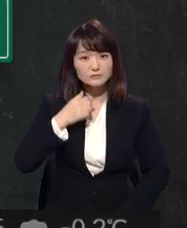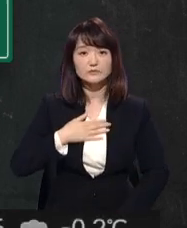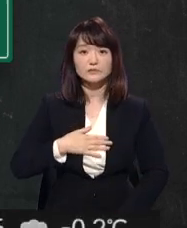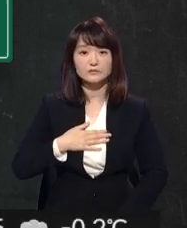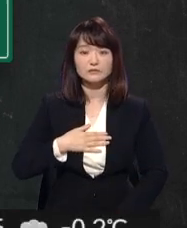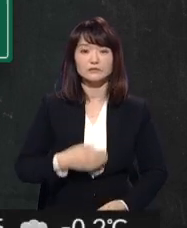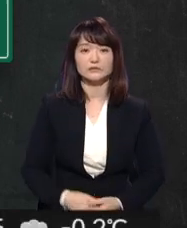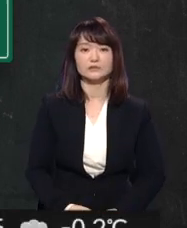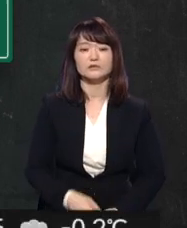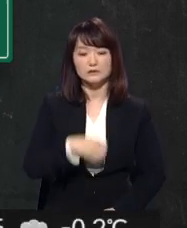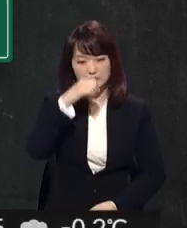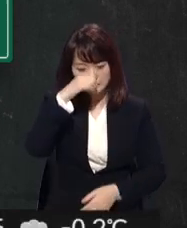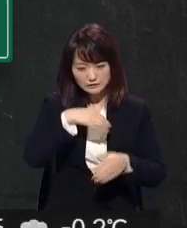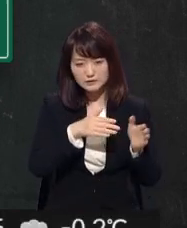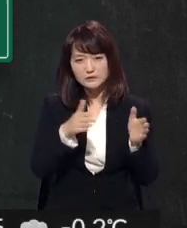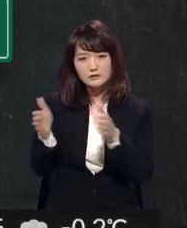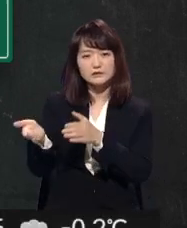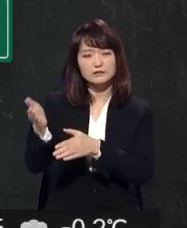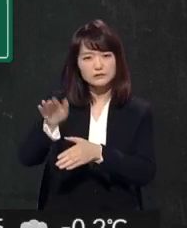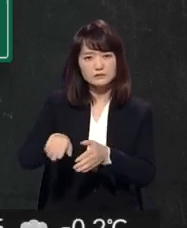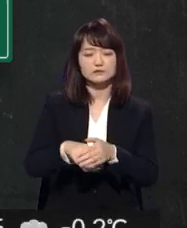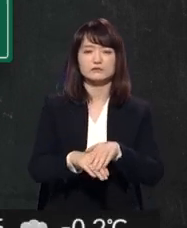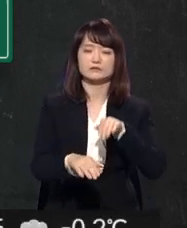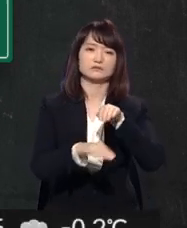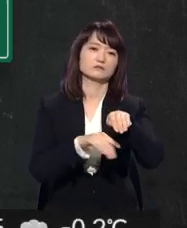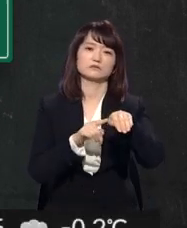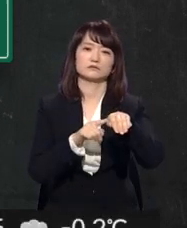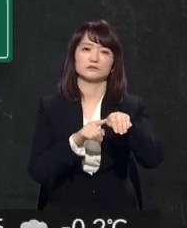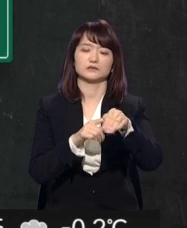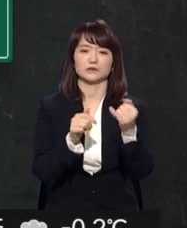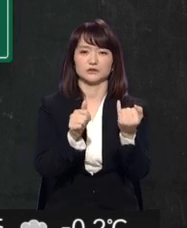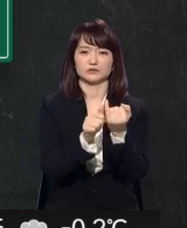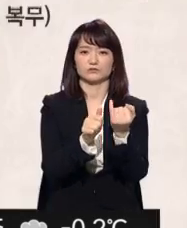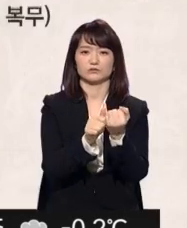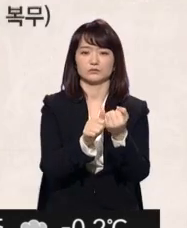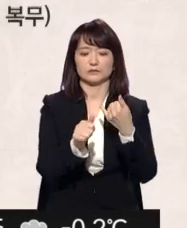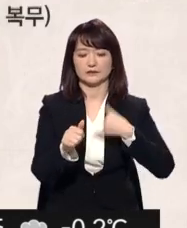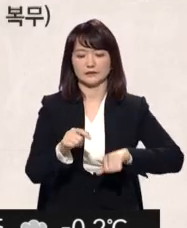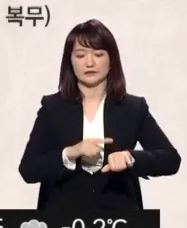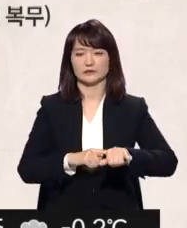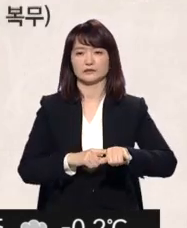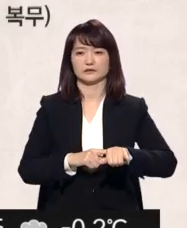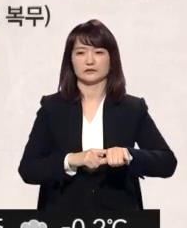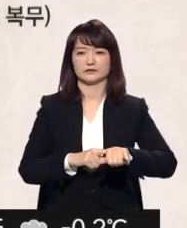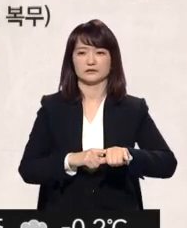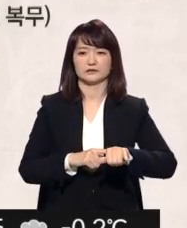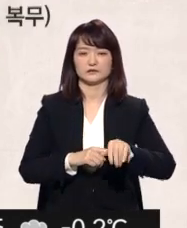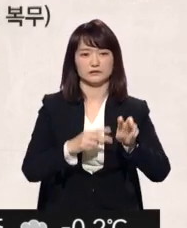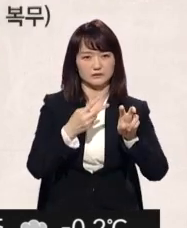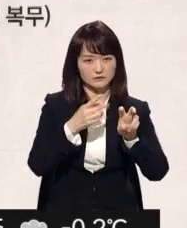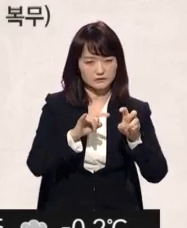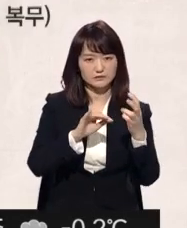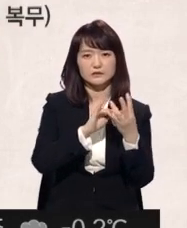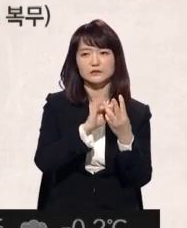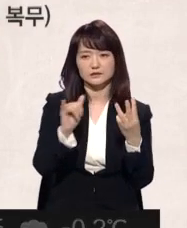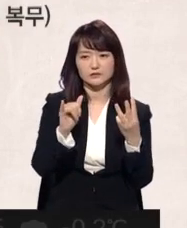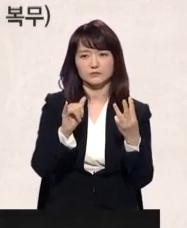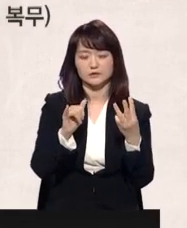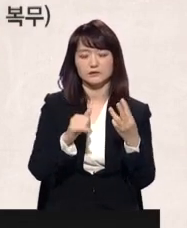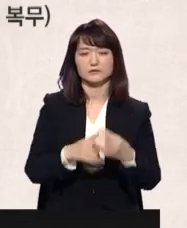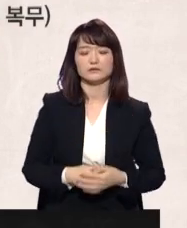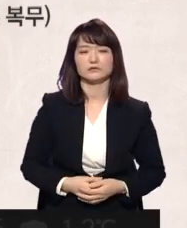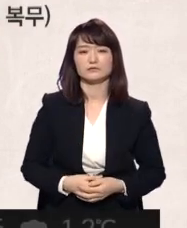때문에 넘어갈 뻔 했는데요이 차량 부부의 자식들이 있었습니다 20대 3명의 아들이